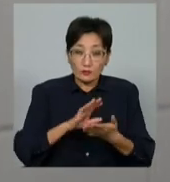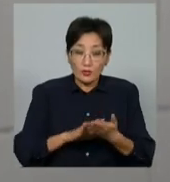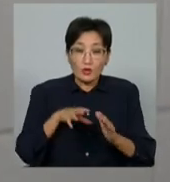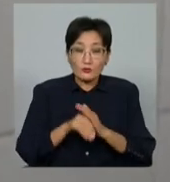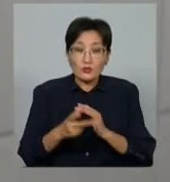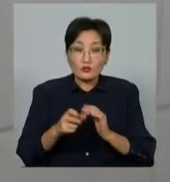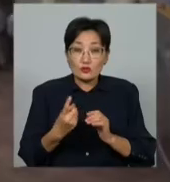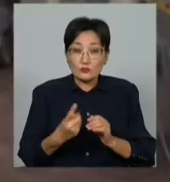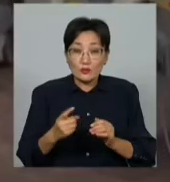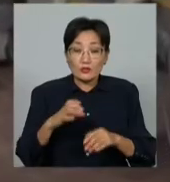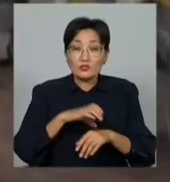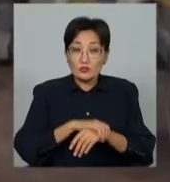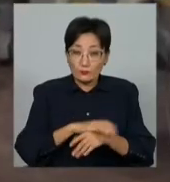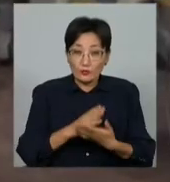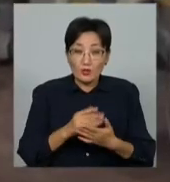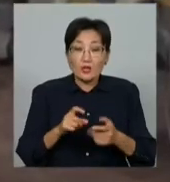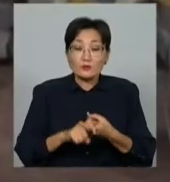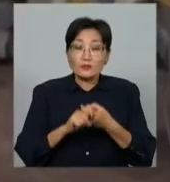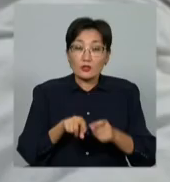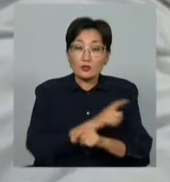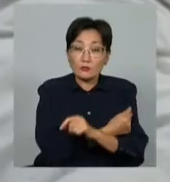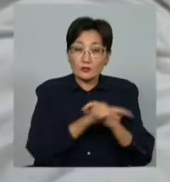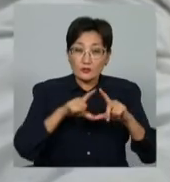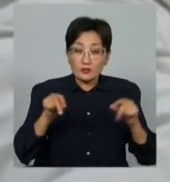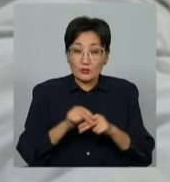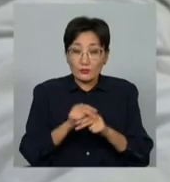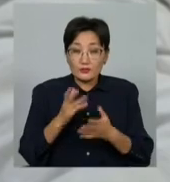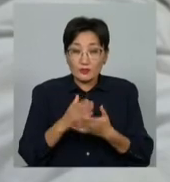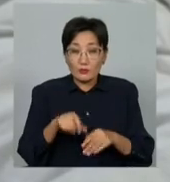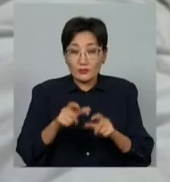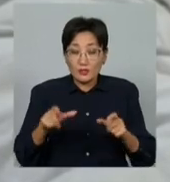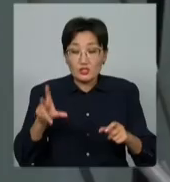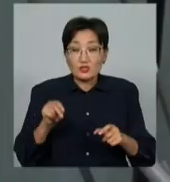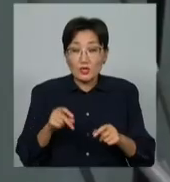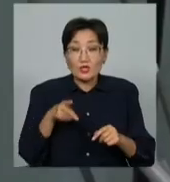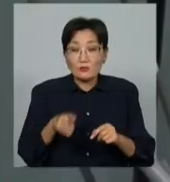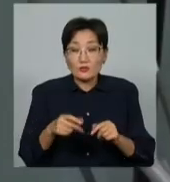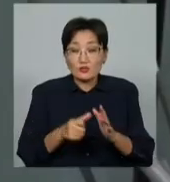Оның 301-і симптомды. Ал инфекциялық стационарларда емделіп жатқан науқастардың